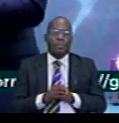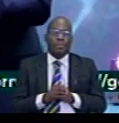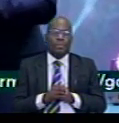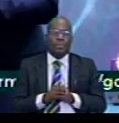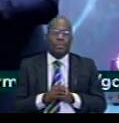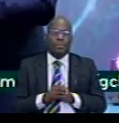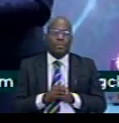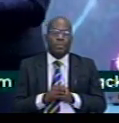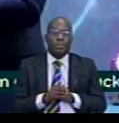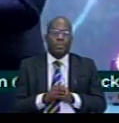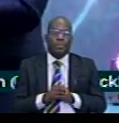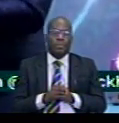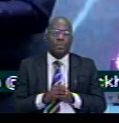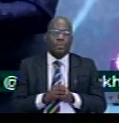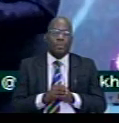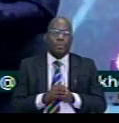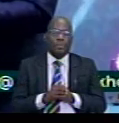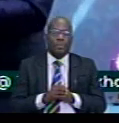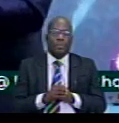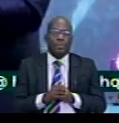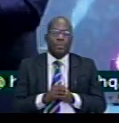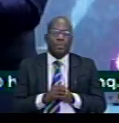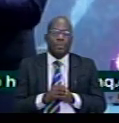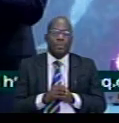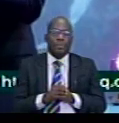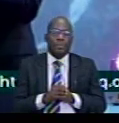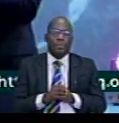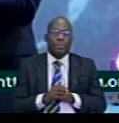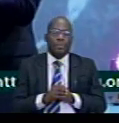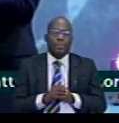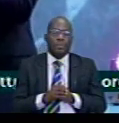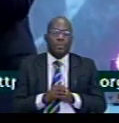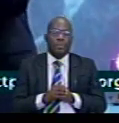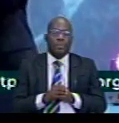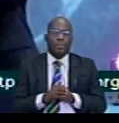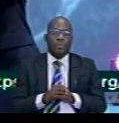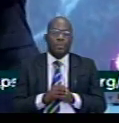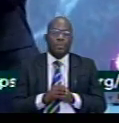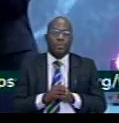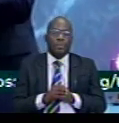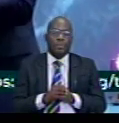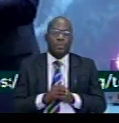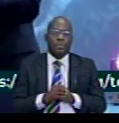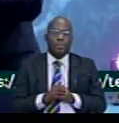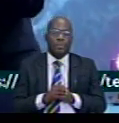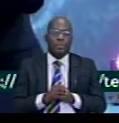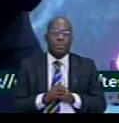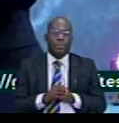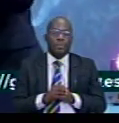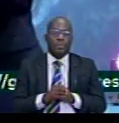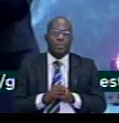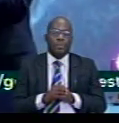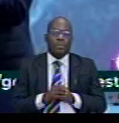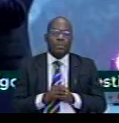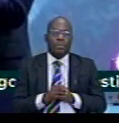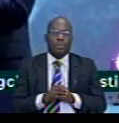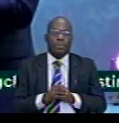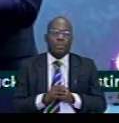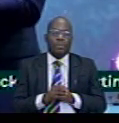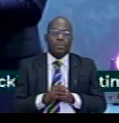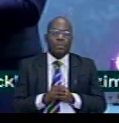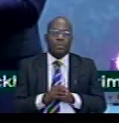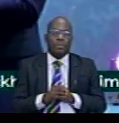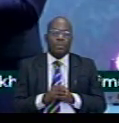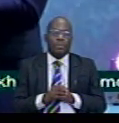une semaine avant qu'il ne vienne, elle disait qu'elle s'est baissée, elle s'est rendue compte qu'il y avait quelque chose, il y avait son nez qui coulait. Et à la suite de l'écoulement